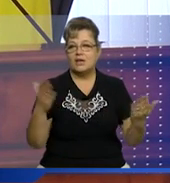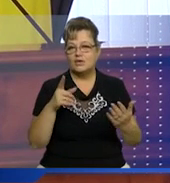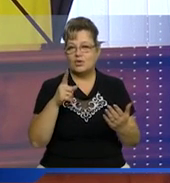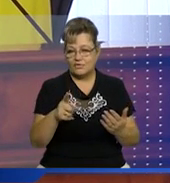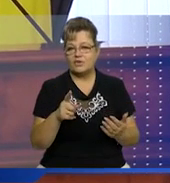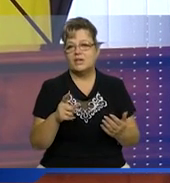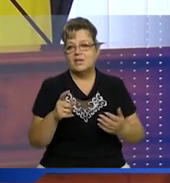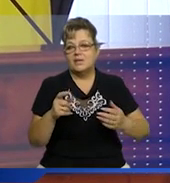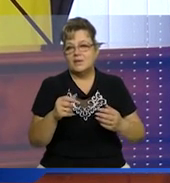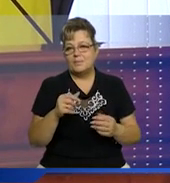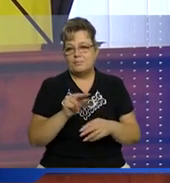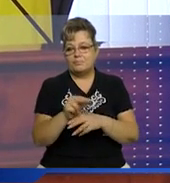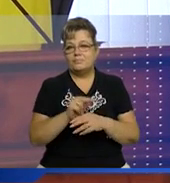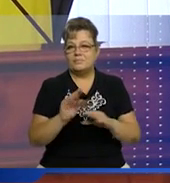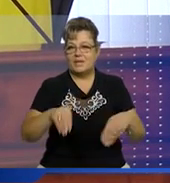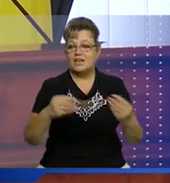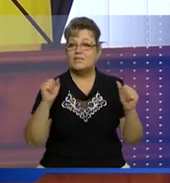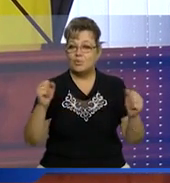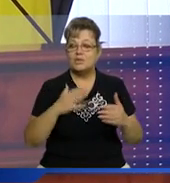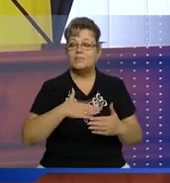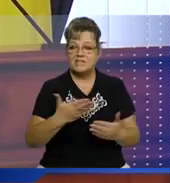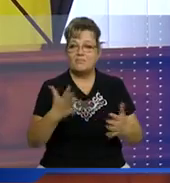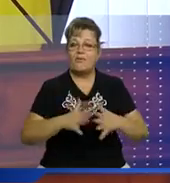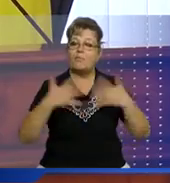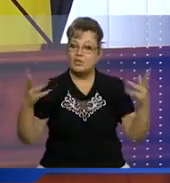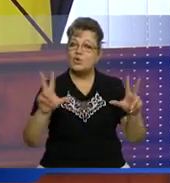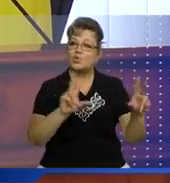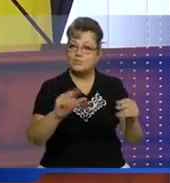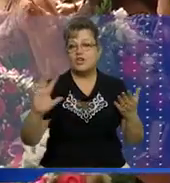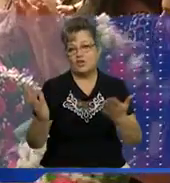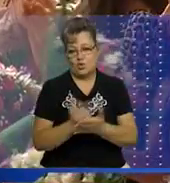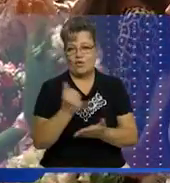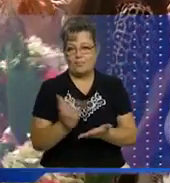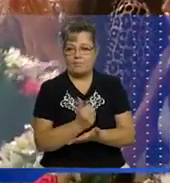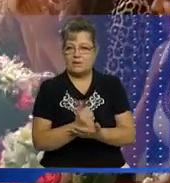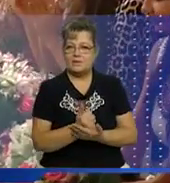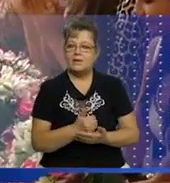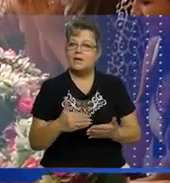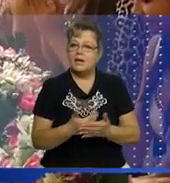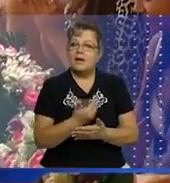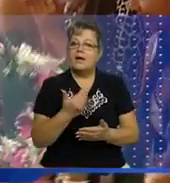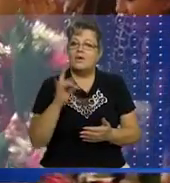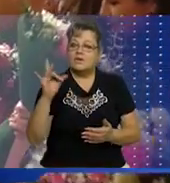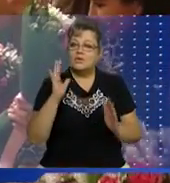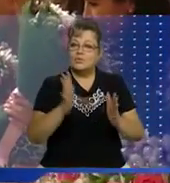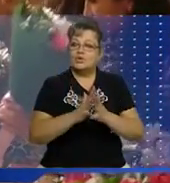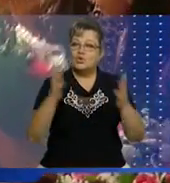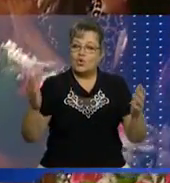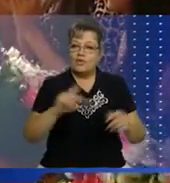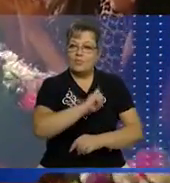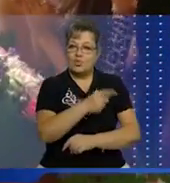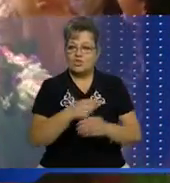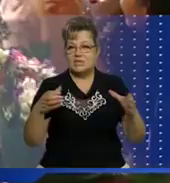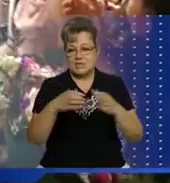этот спорт. Поэтому спасибо вам большое, успехов вам и новых побед. В новом сезоне у ростовчанок будет еще более